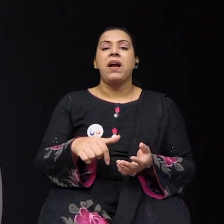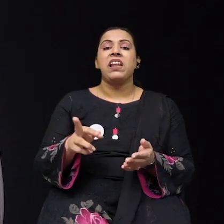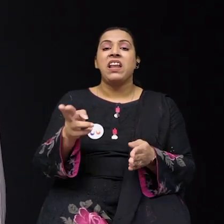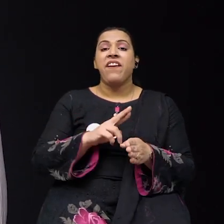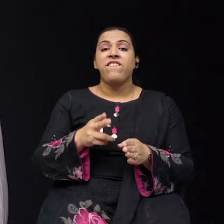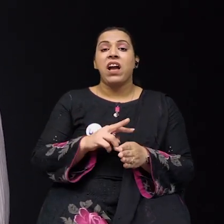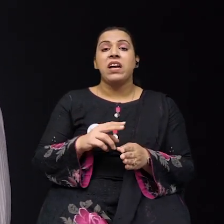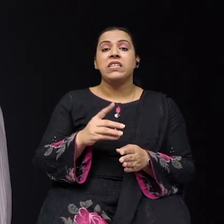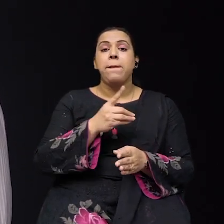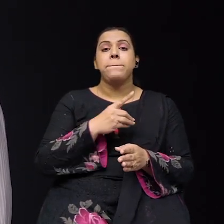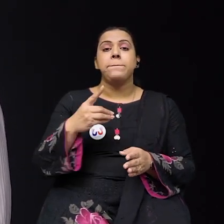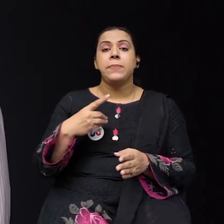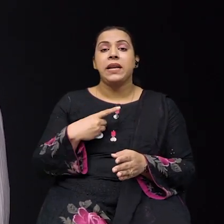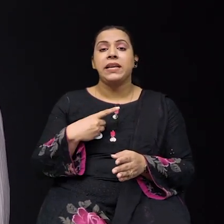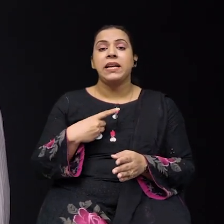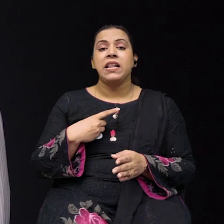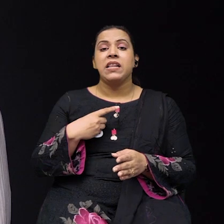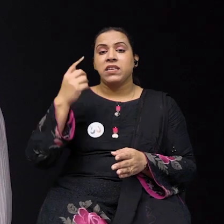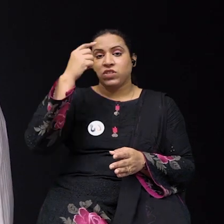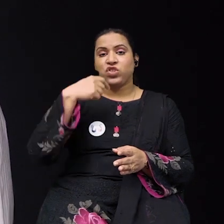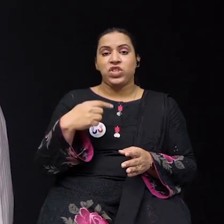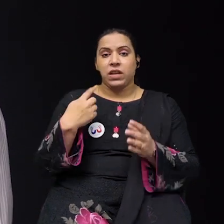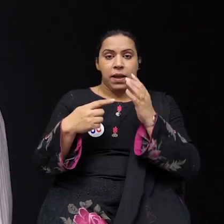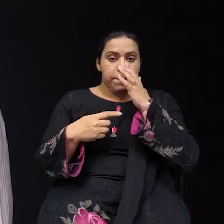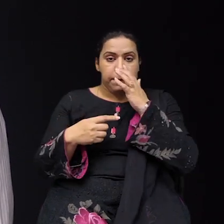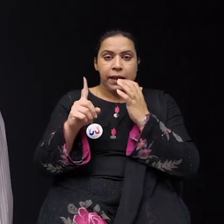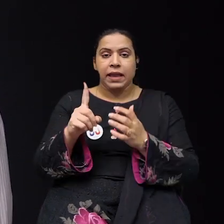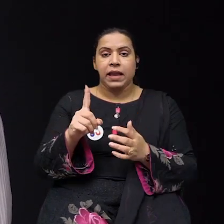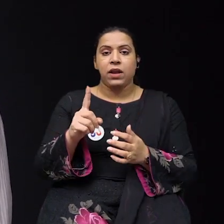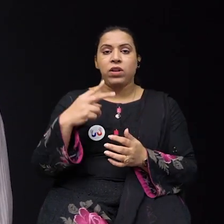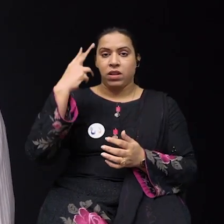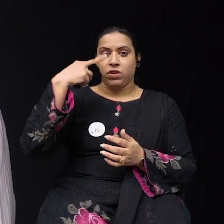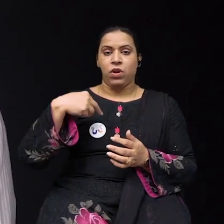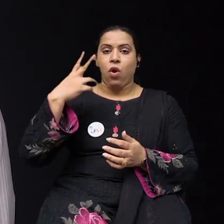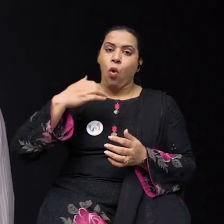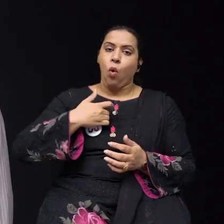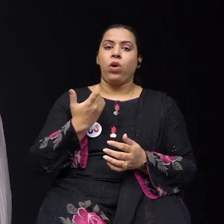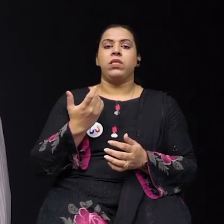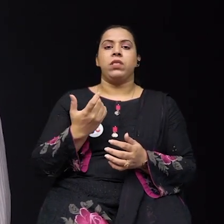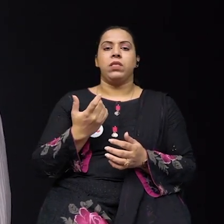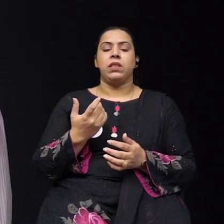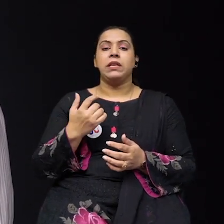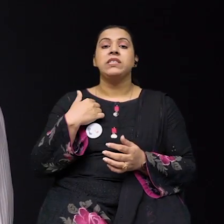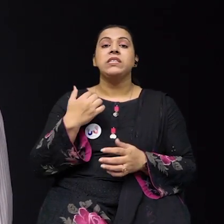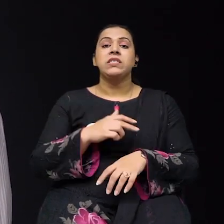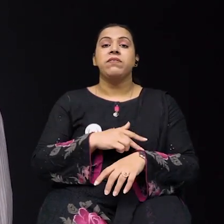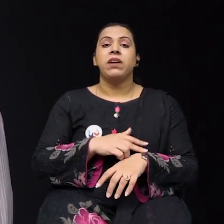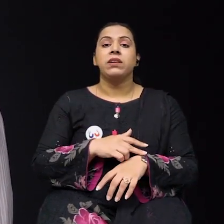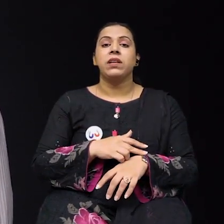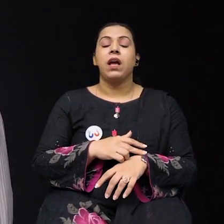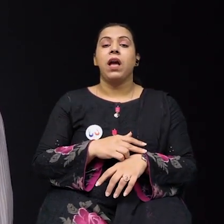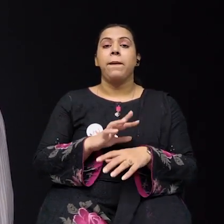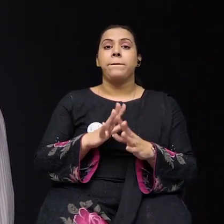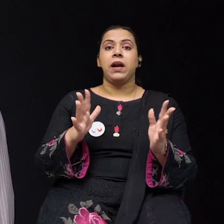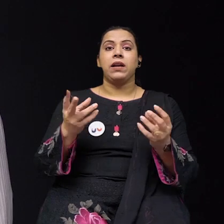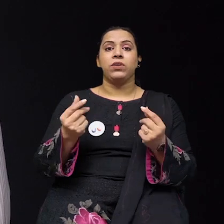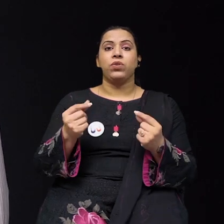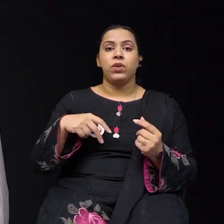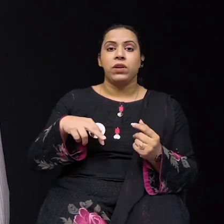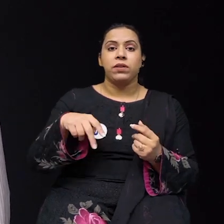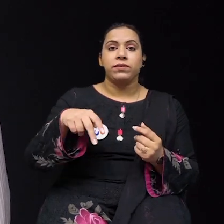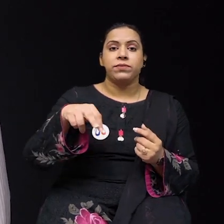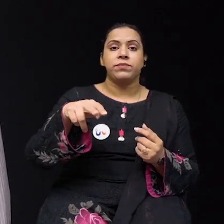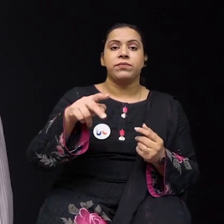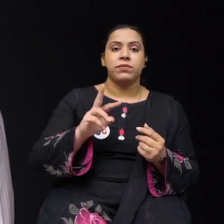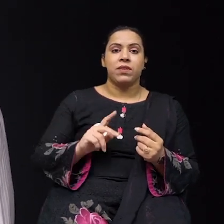رواج نہیں ہے کہ اپنا ریگولر میڈیکل چیک اپ کروائیں، لیکن ایک ریگولر میڈیکل چیک آپ خود کر سکتے ہیں اپنا. جس وقت آپ بغیر رکے تیزی